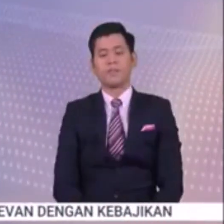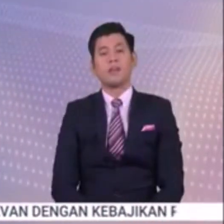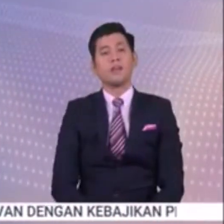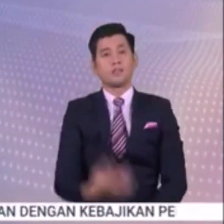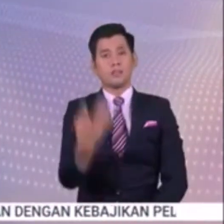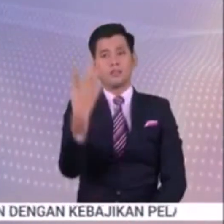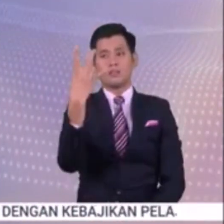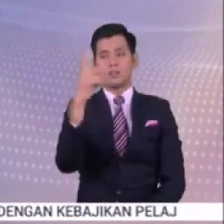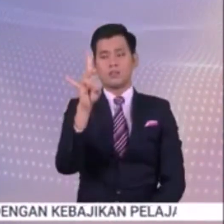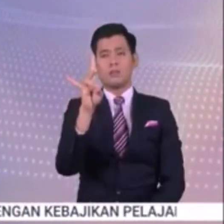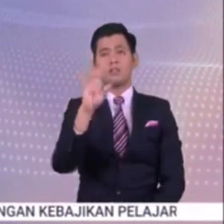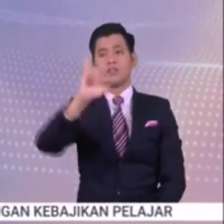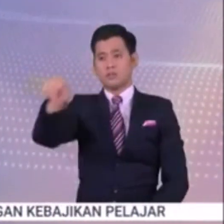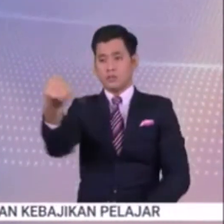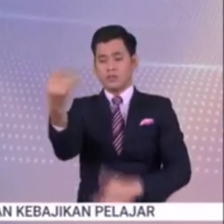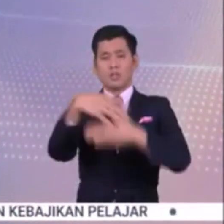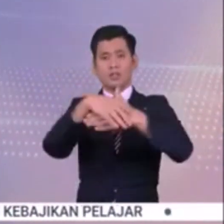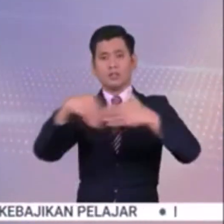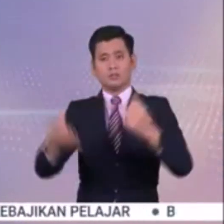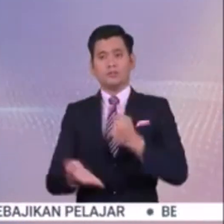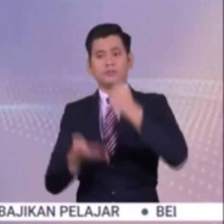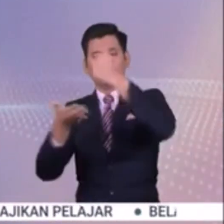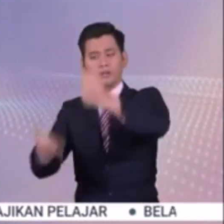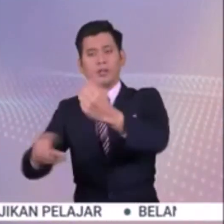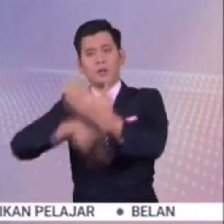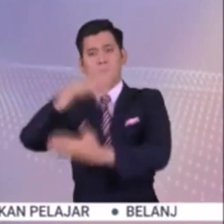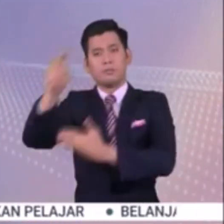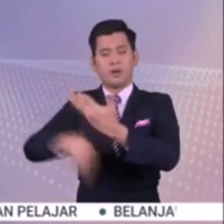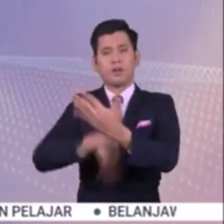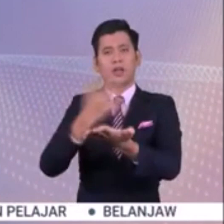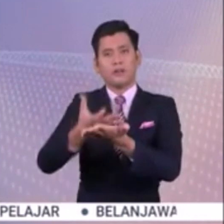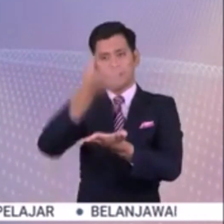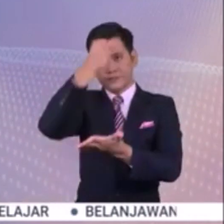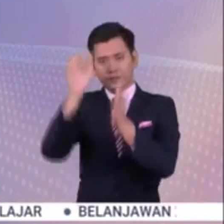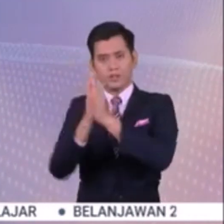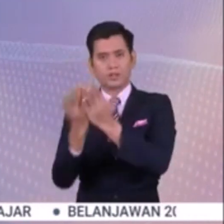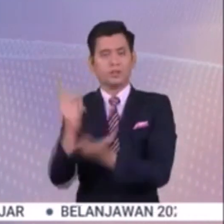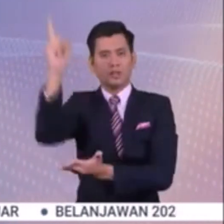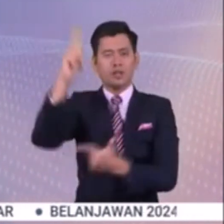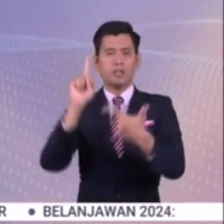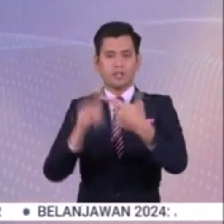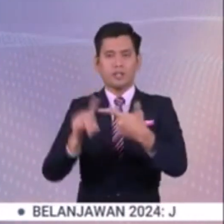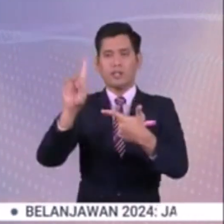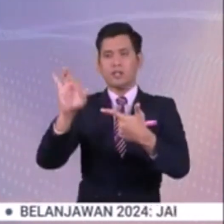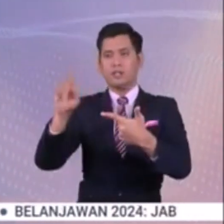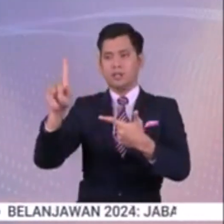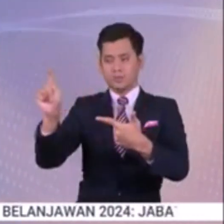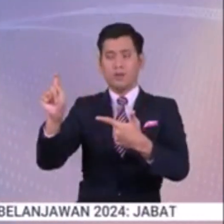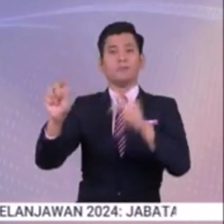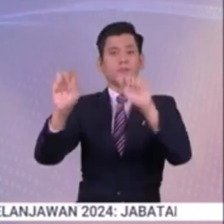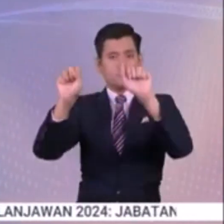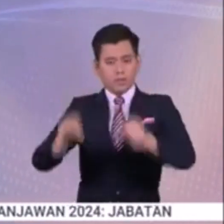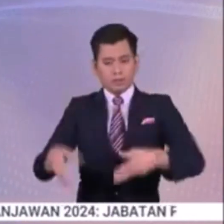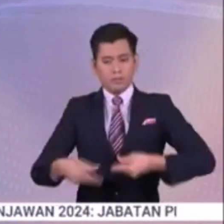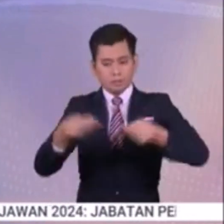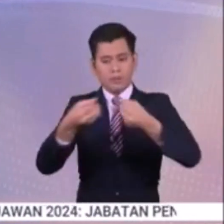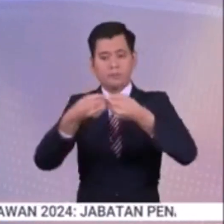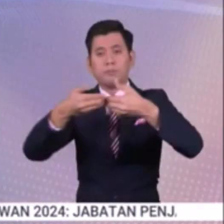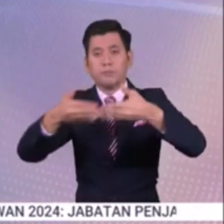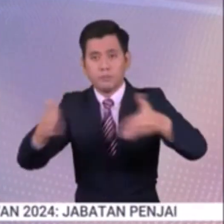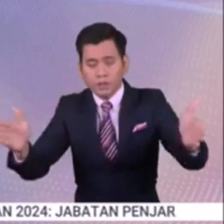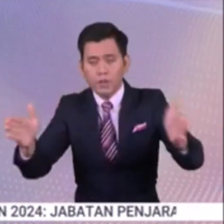17 juta ringgit yang diperuntukkan bagi program tahfiz pendidikan dan latihan teknikal dan vocational TVET membuka peluang pelajar